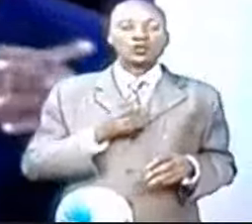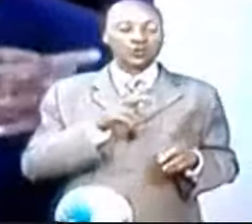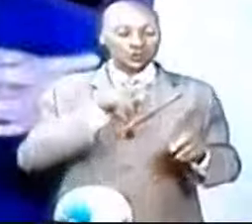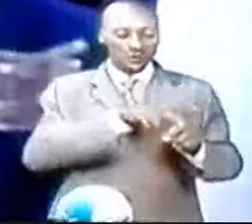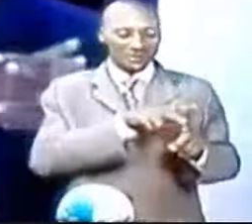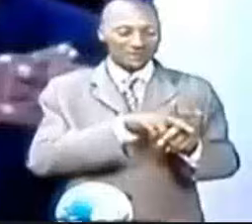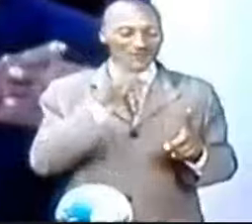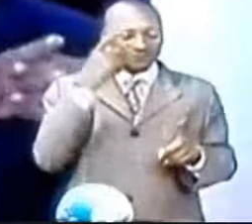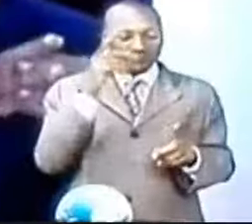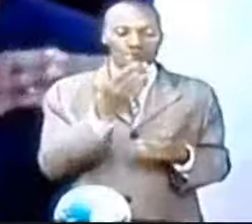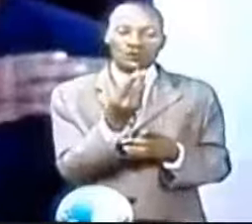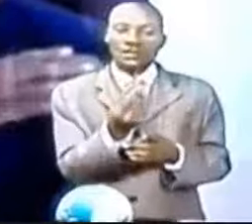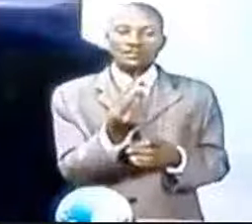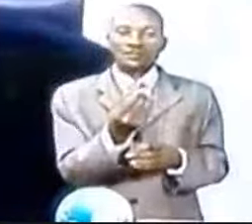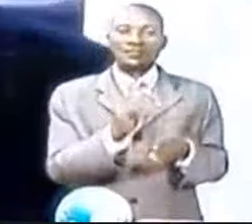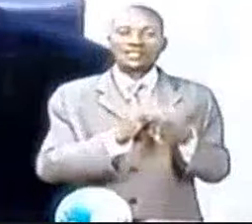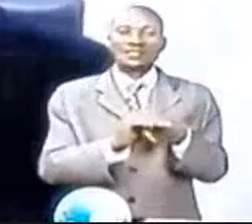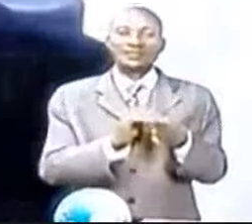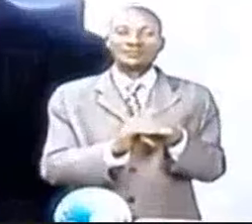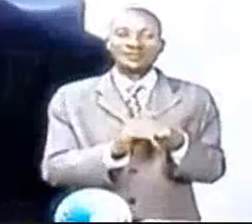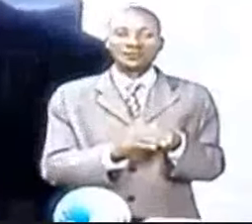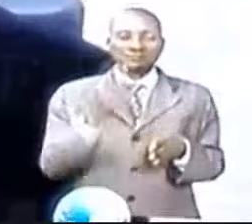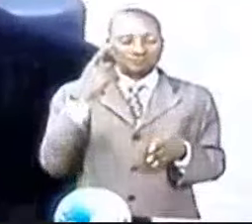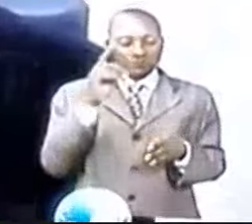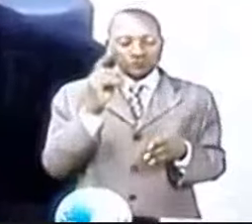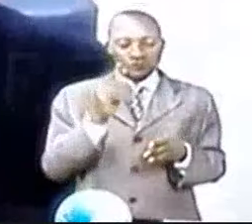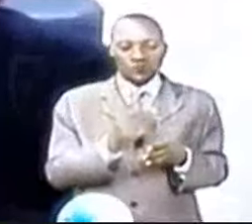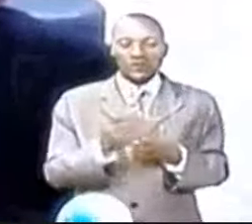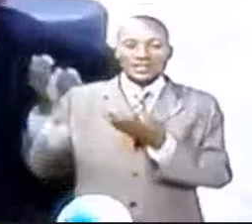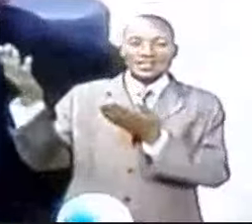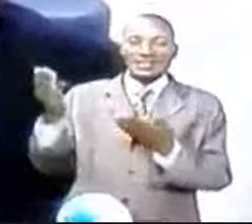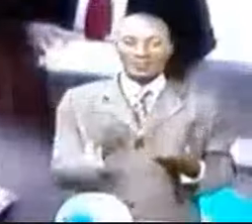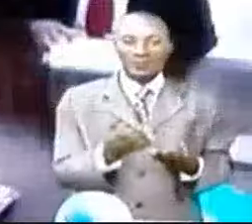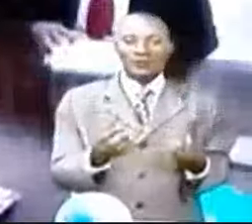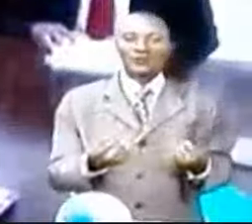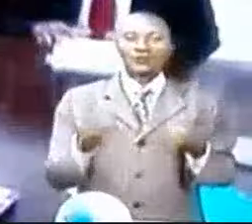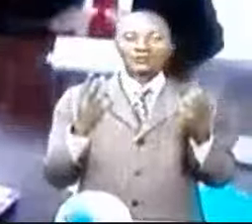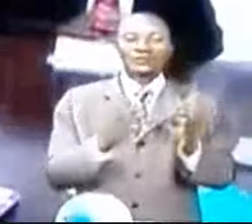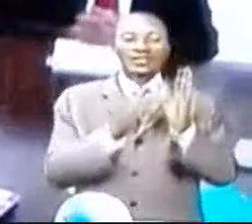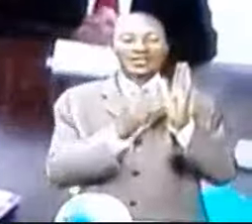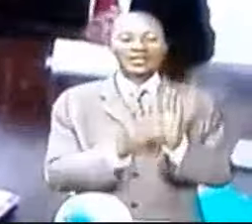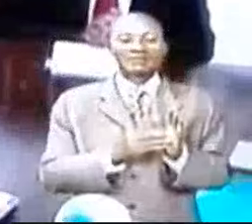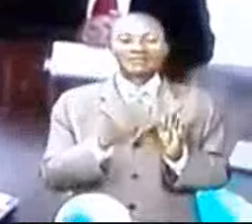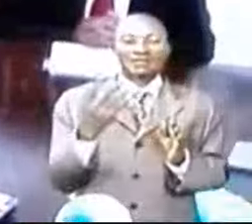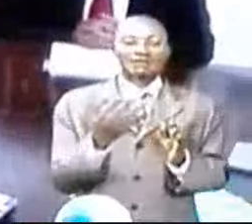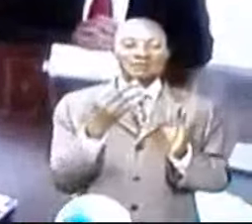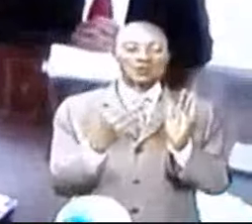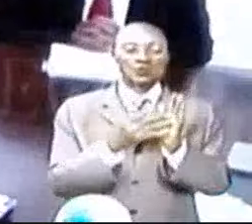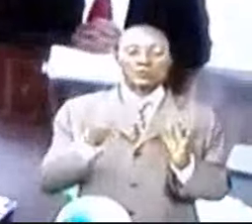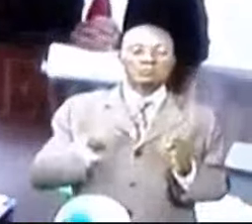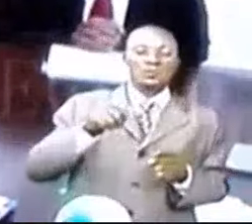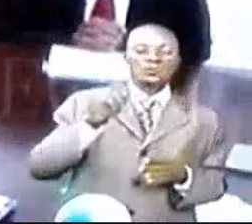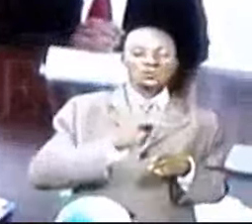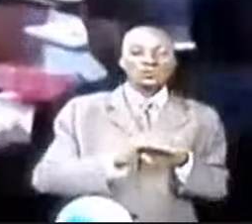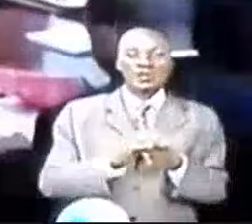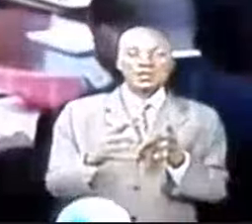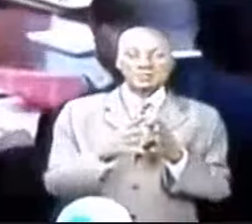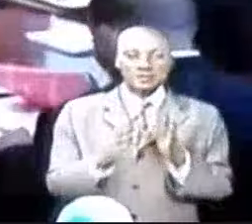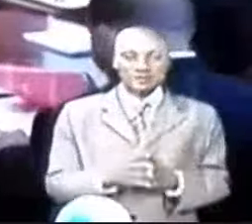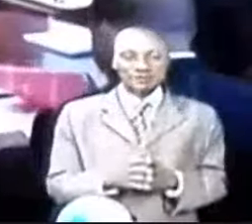en devises pour couvrir les importations se situent à 928 millions de dollars américains,